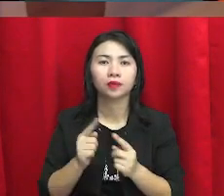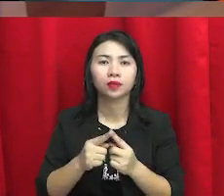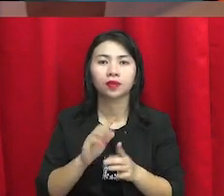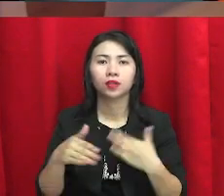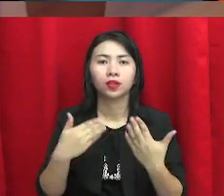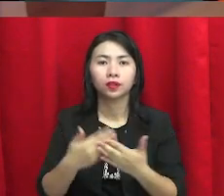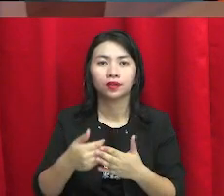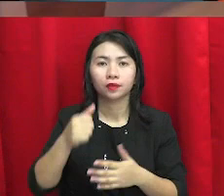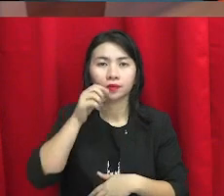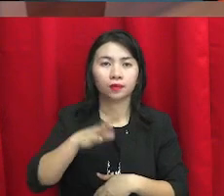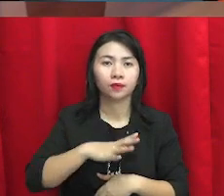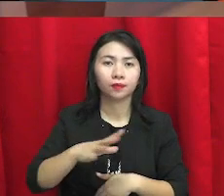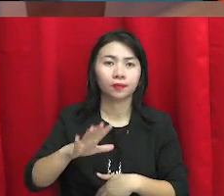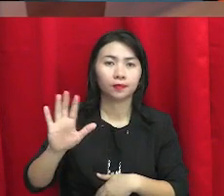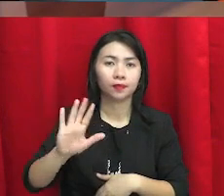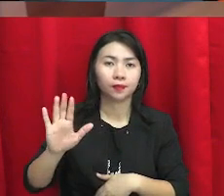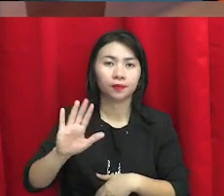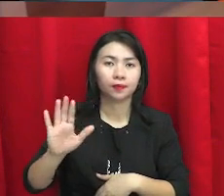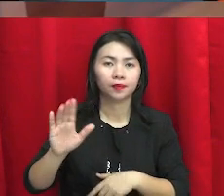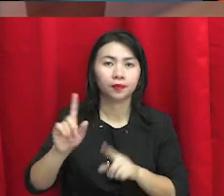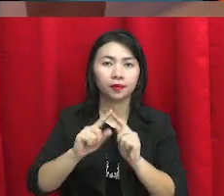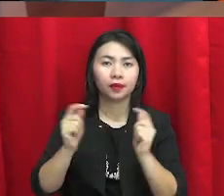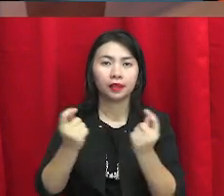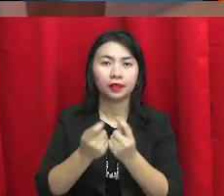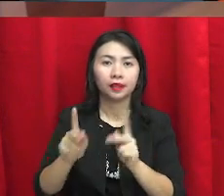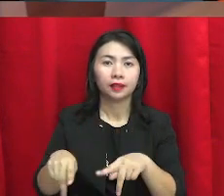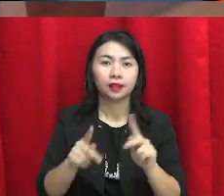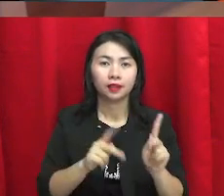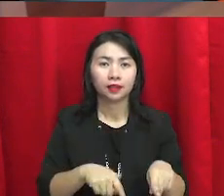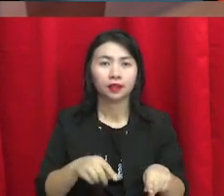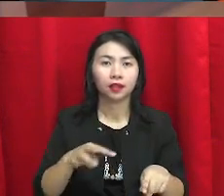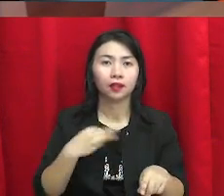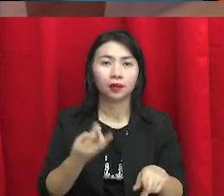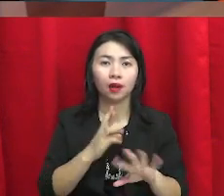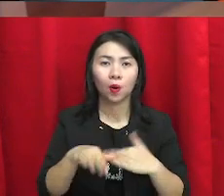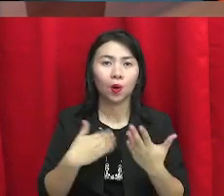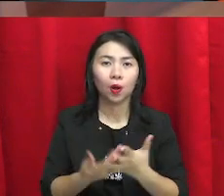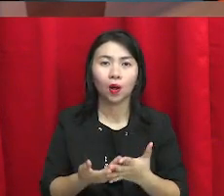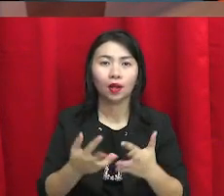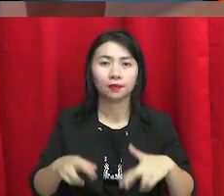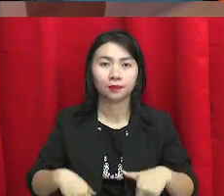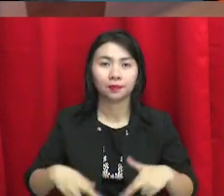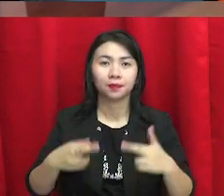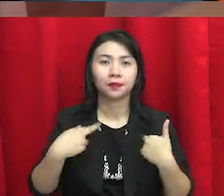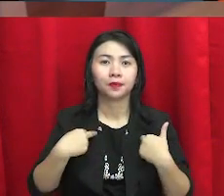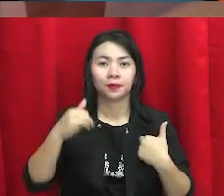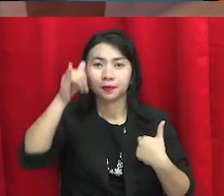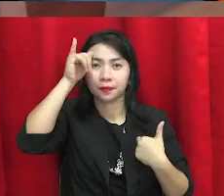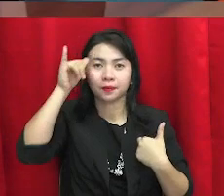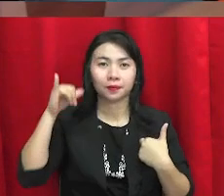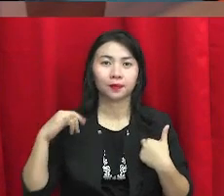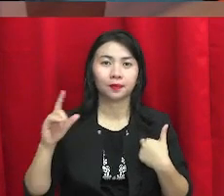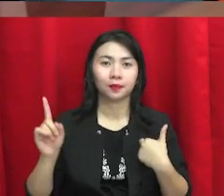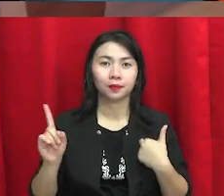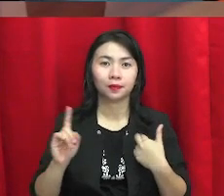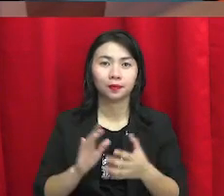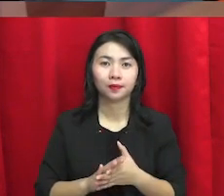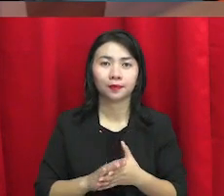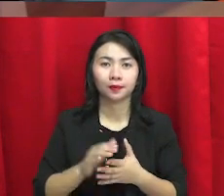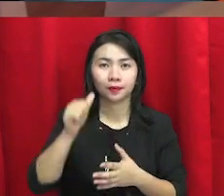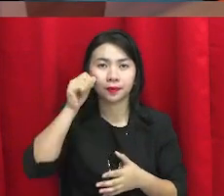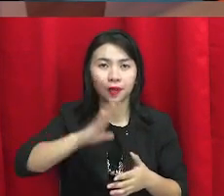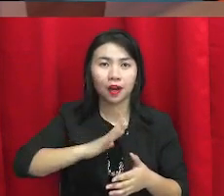kababaihan dyan sa Team Prep, especially sa Team Prep na talaga namang revive na revive sa kahapong paganapan na Women for